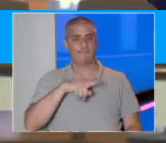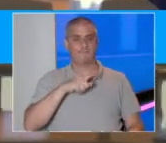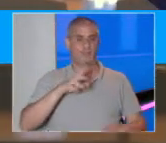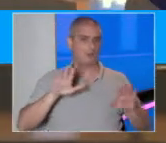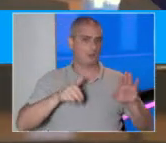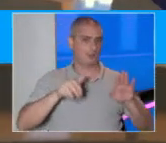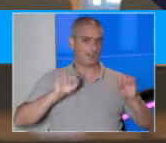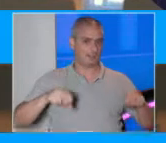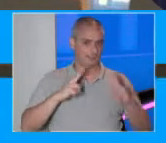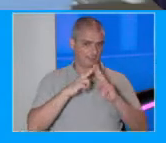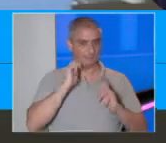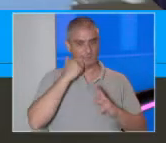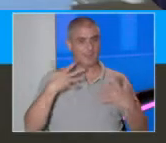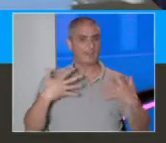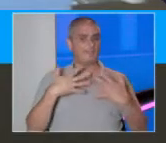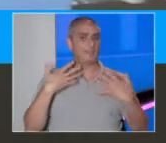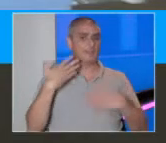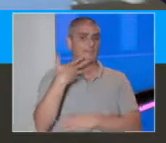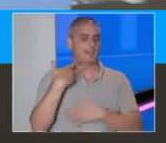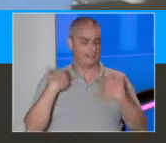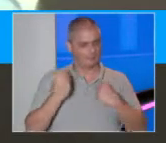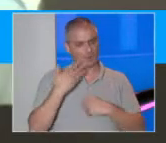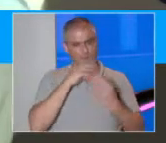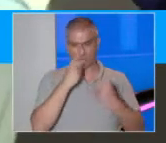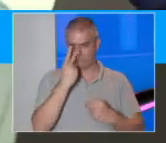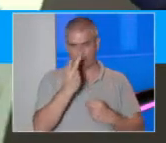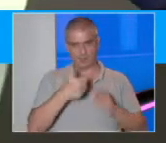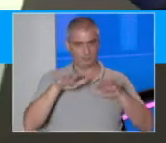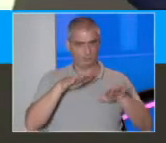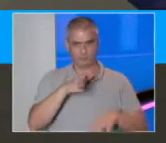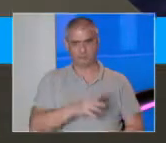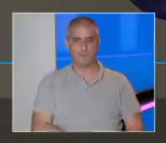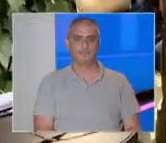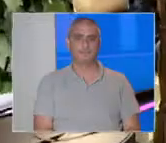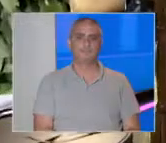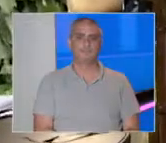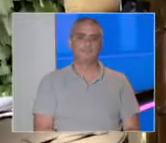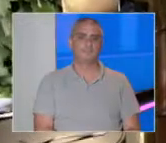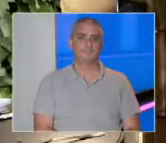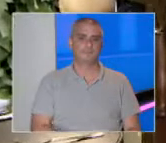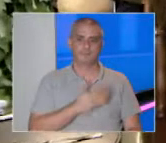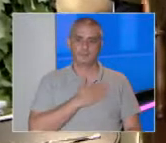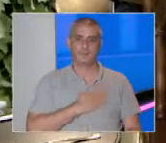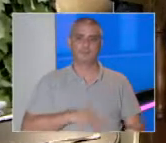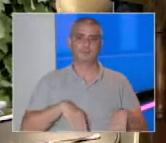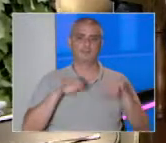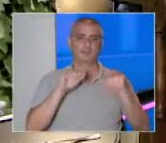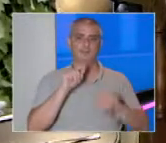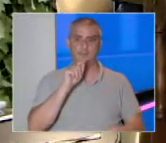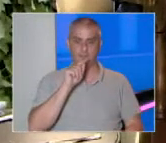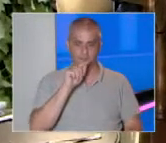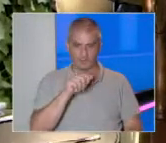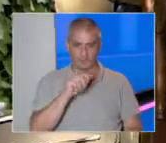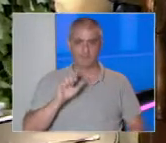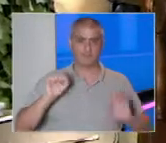הערב, ומחר קבינט מדיני וביטחוני. לפני שנדבר, בוא נראה את ראש הממשלה והנשיא. אני רוצה לברך אותך ואת